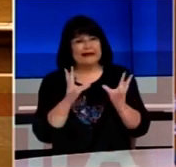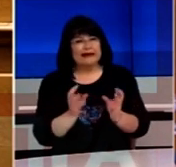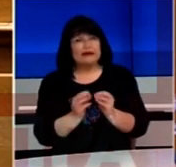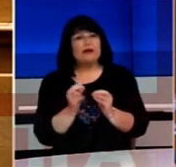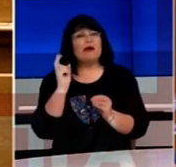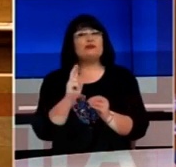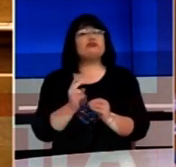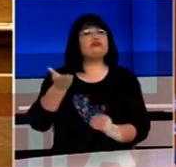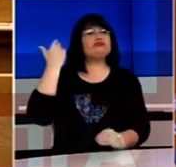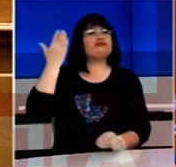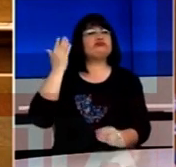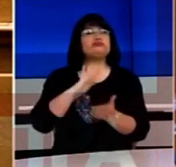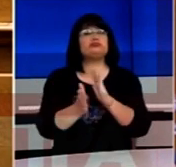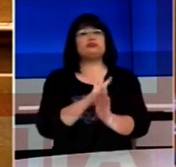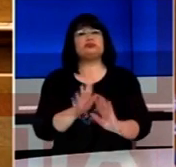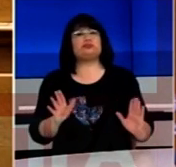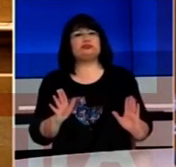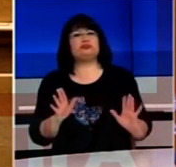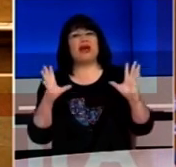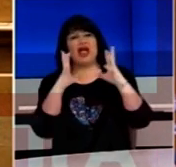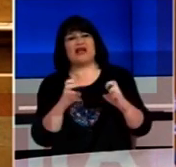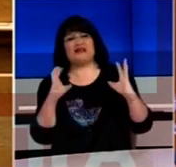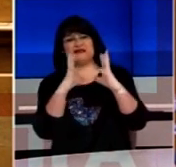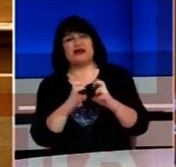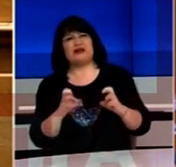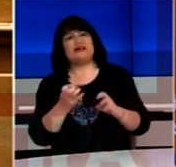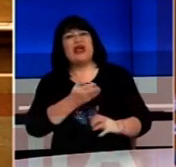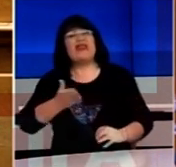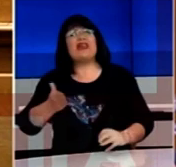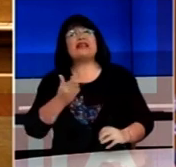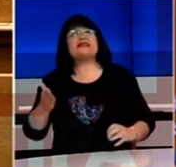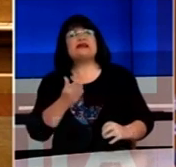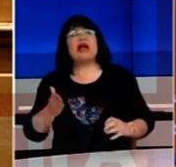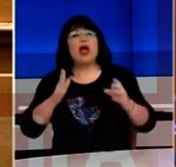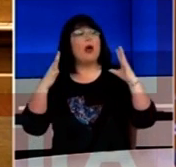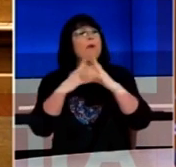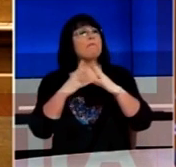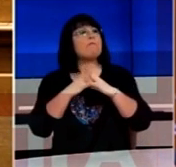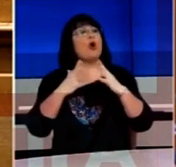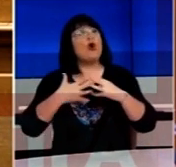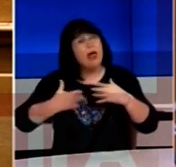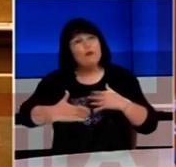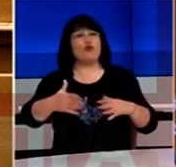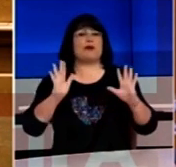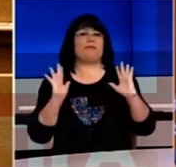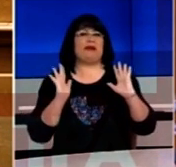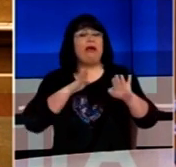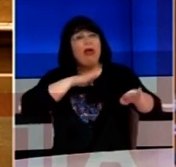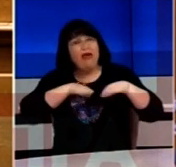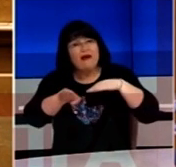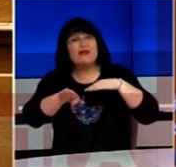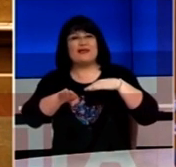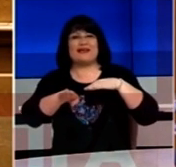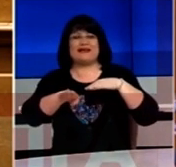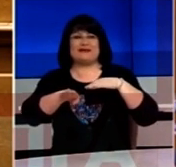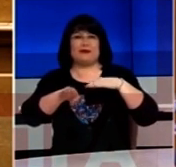άφησε πίσω της το μετεμφυλιακό κράτος της δεξιάς και τα σύνδρομά της. Για να εκδικηθείτε μια